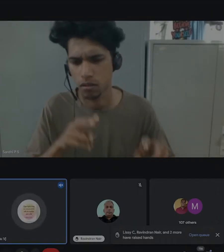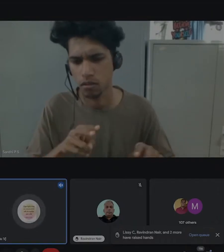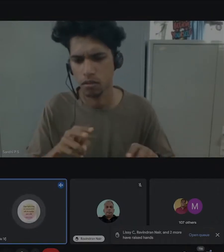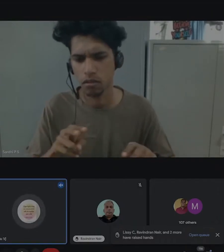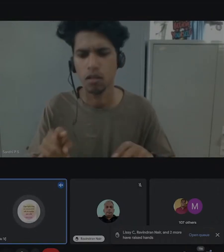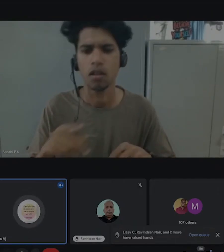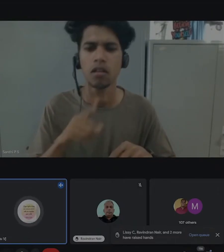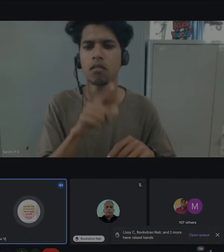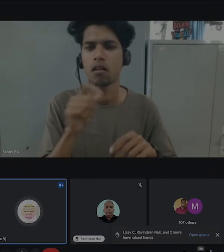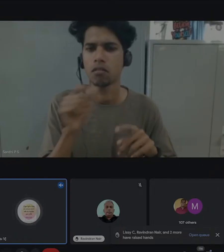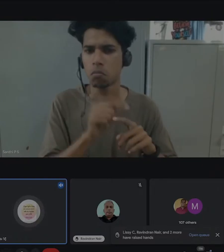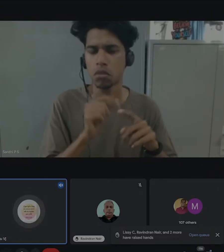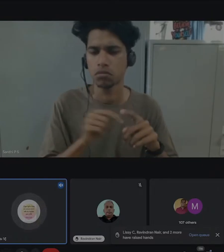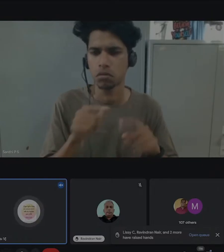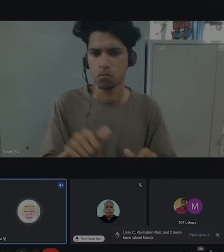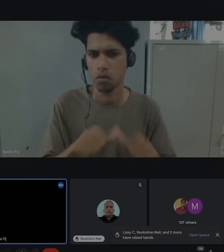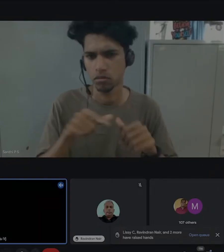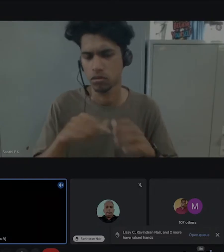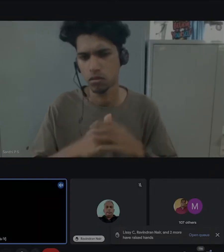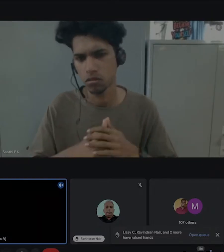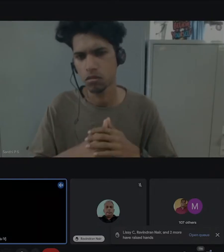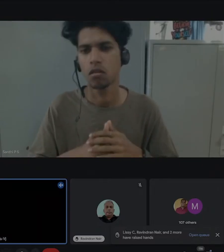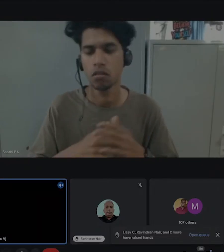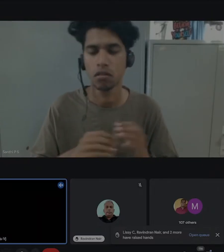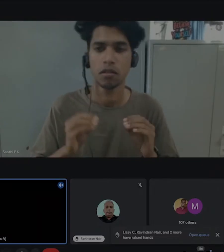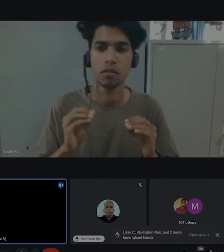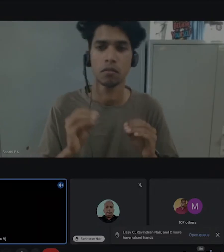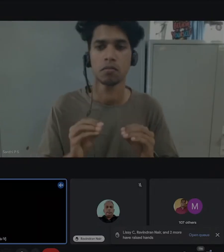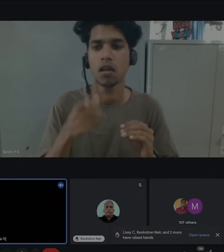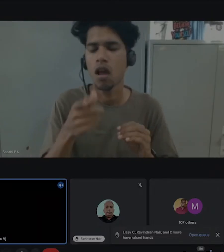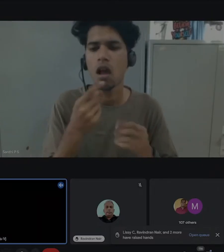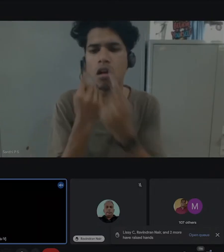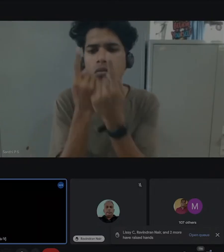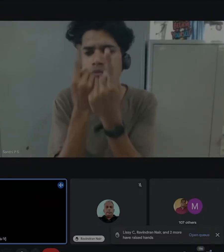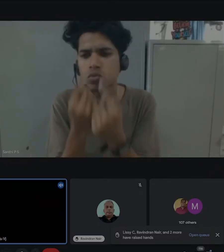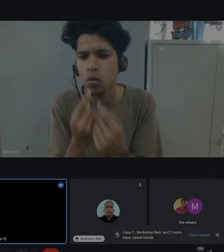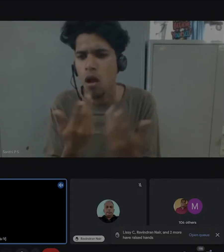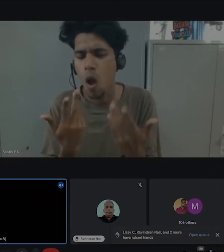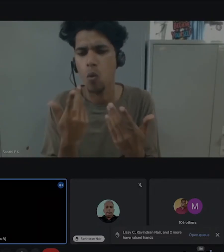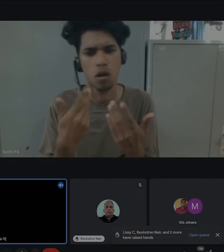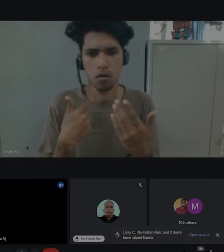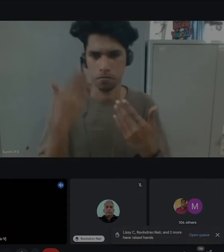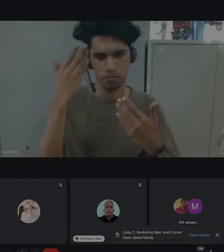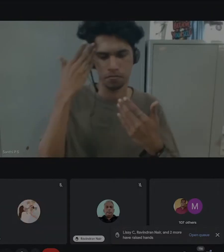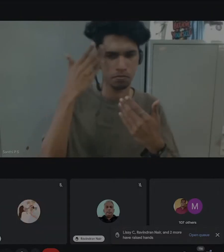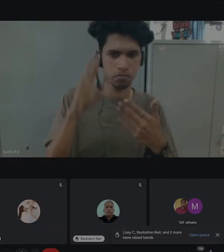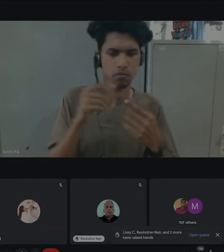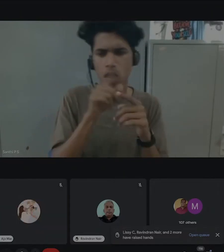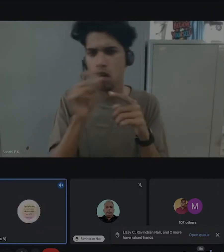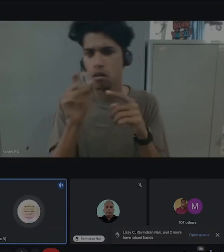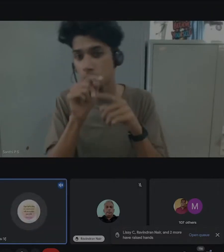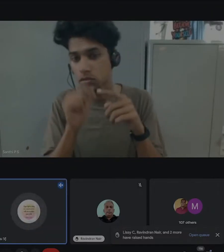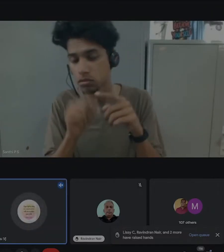100% ഉണ്ടെന്നാണ് പറയുന്നത്. അതായത് എവിടെയെങ്കിലും അസസ്മെന്റ് ചെയ്തതിന്റെ ബേസിലാണോ പറയുന്നത് എനിക്കറിയില്ല. ഇതിന്റെ